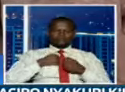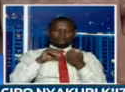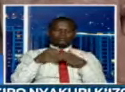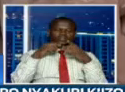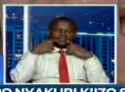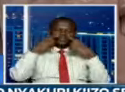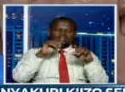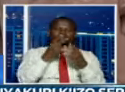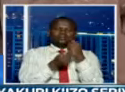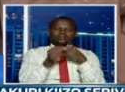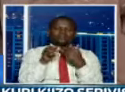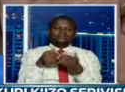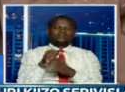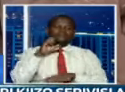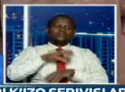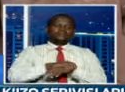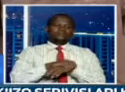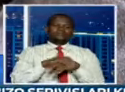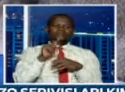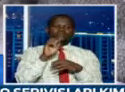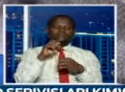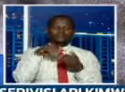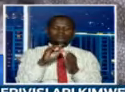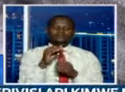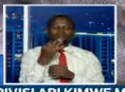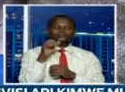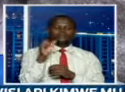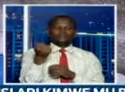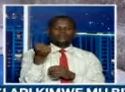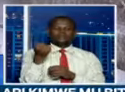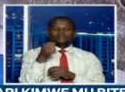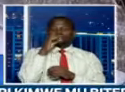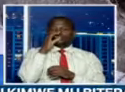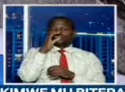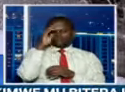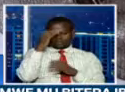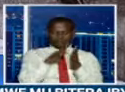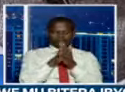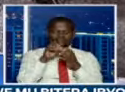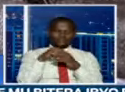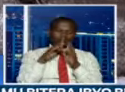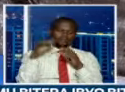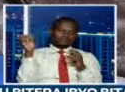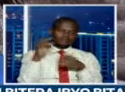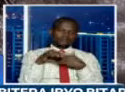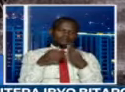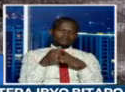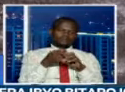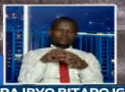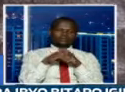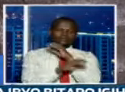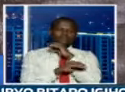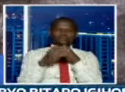itangaza ko aba bombi bafatanywe ibiro bisaga 35 by'urumogi bashoraga mu mujyi wa Kigali babikuye mu